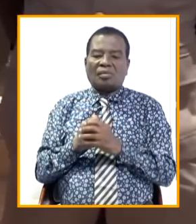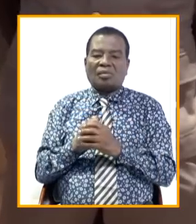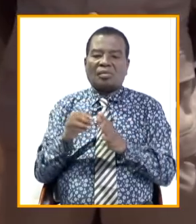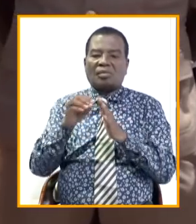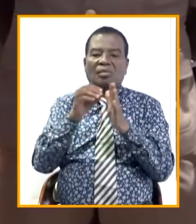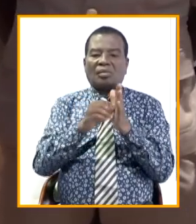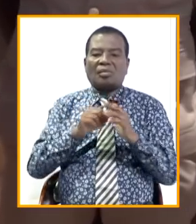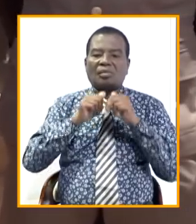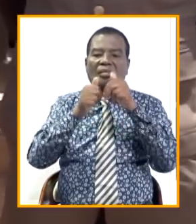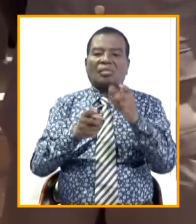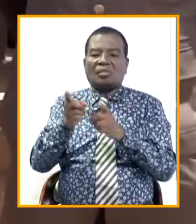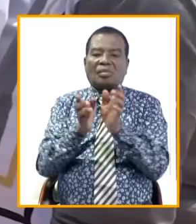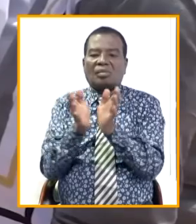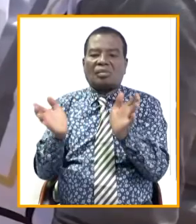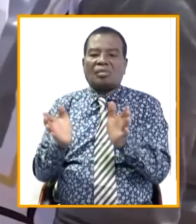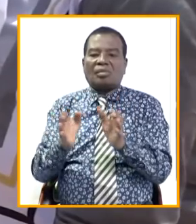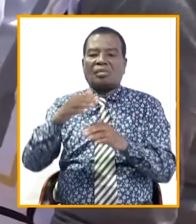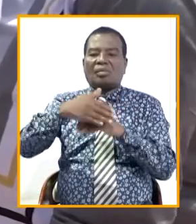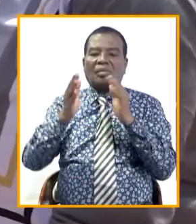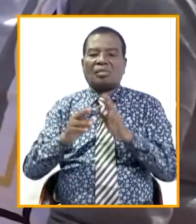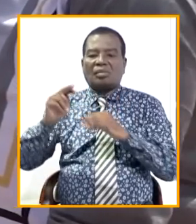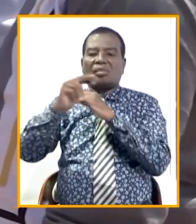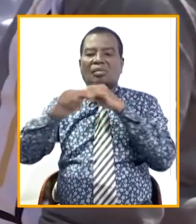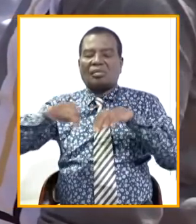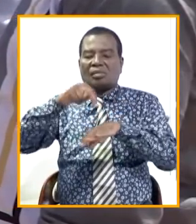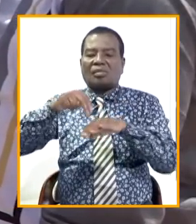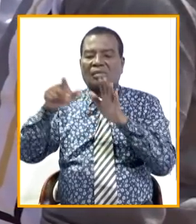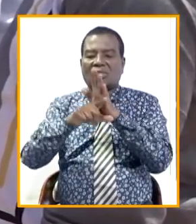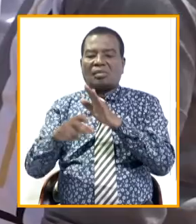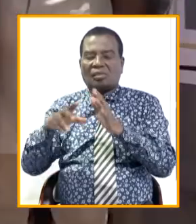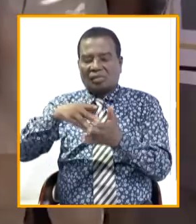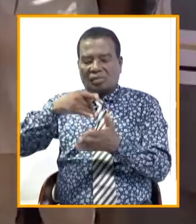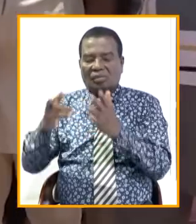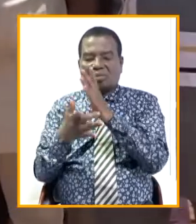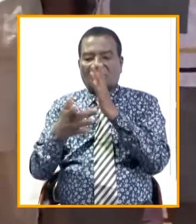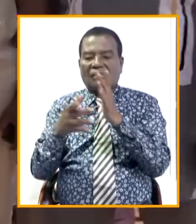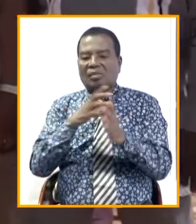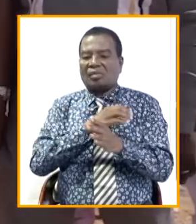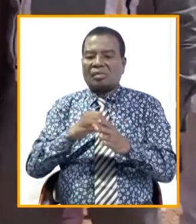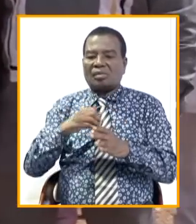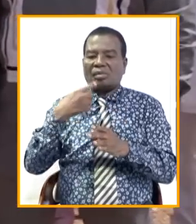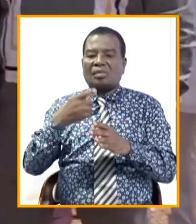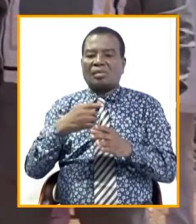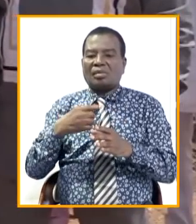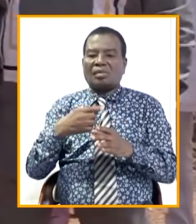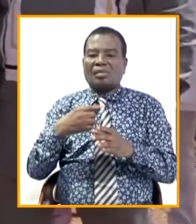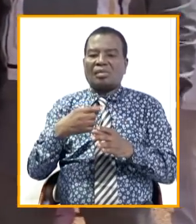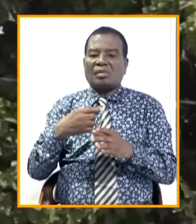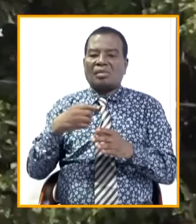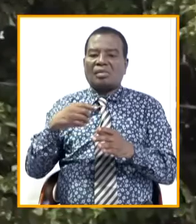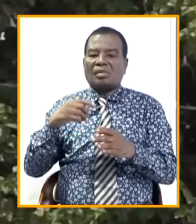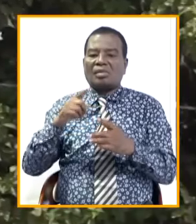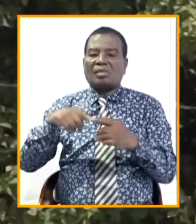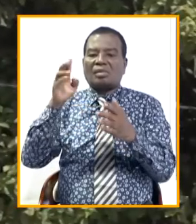Composition du don du directeur général du Bureau national d'études techniques et de développement BINET, Kinapara Koulibaly, au centre de